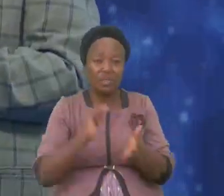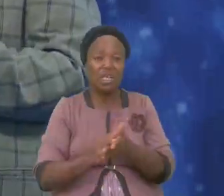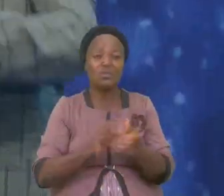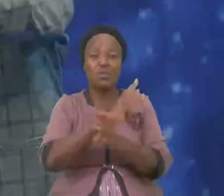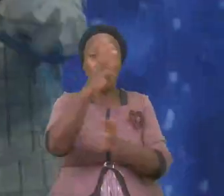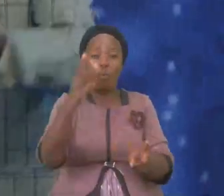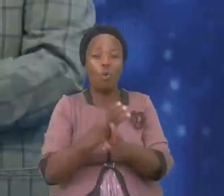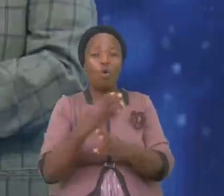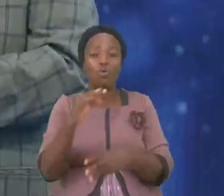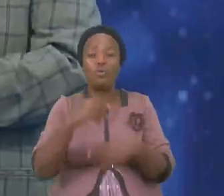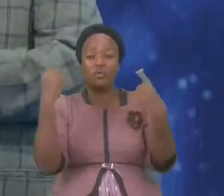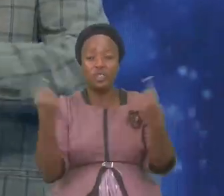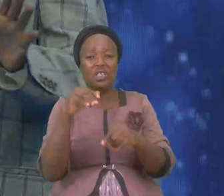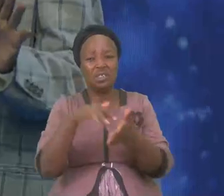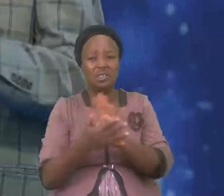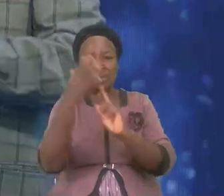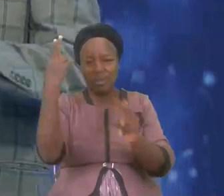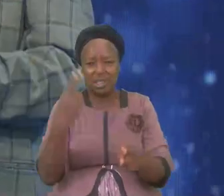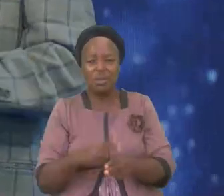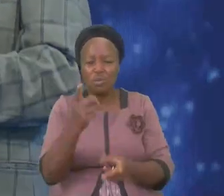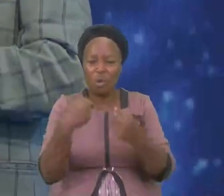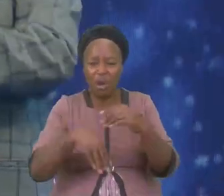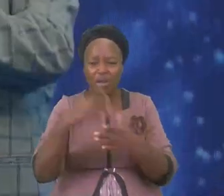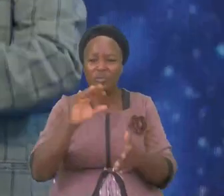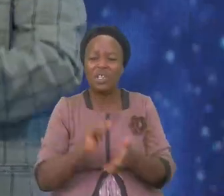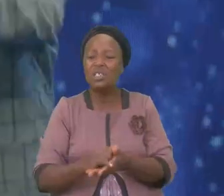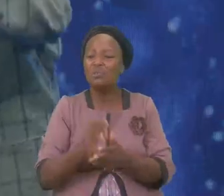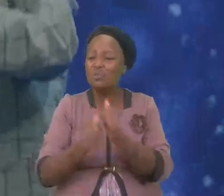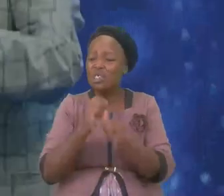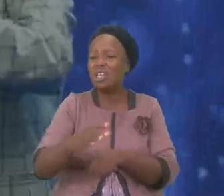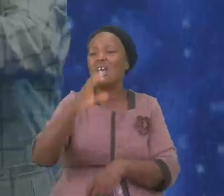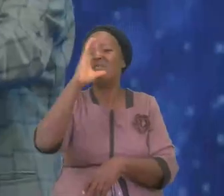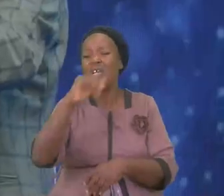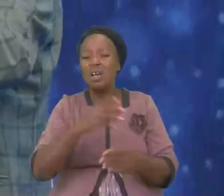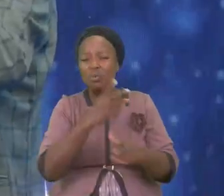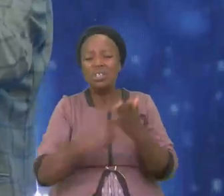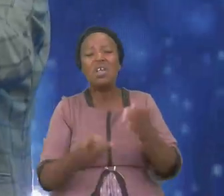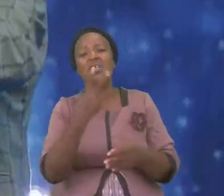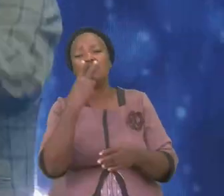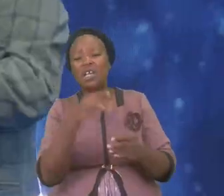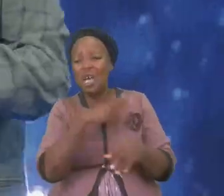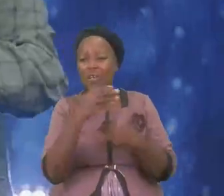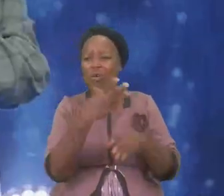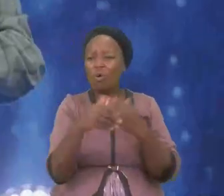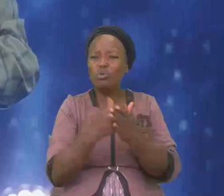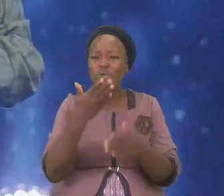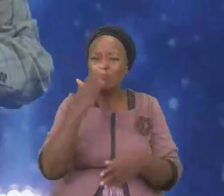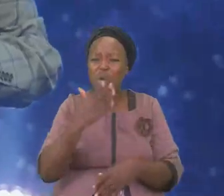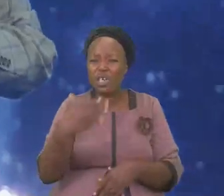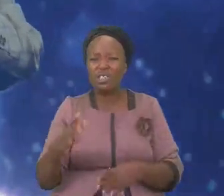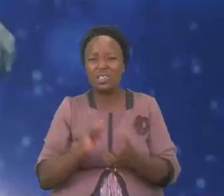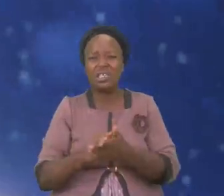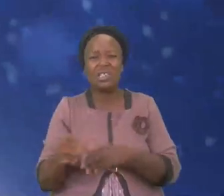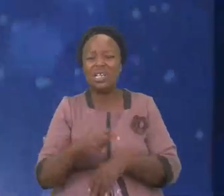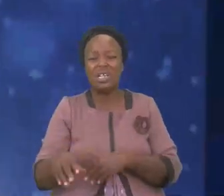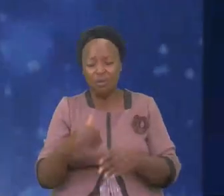Babylone. Vous sortirez du style de vie de Babylone. Vous sortirez de ce que vous buvez, de ce qu'ils fument. vous sortirez de